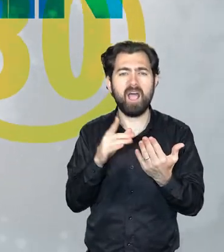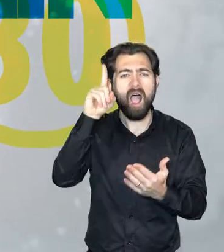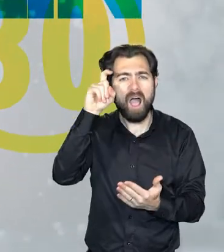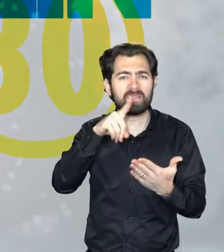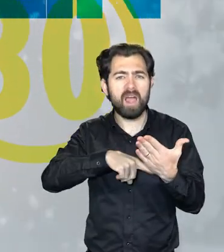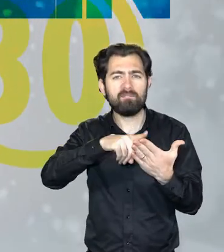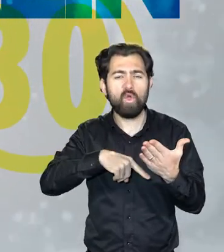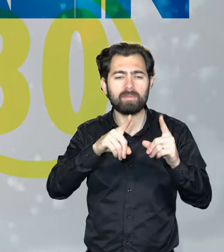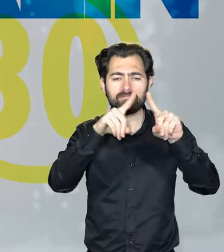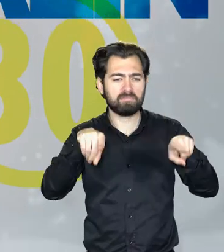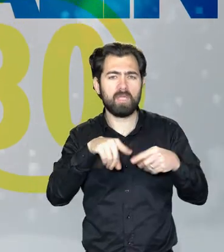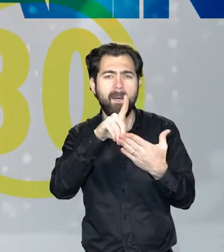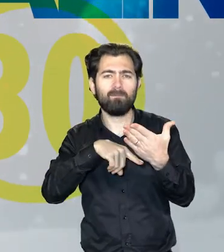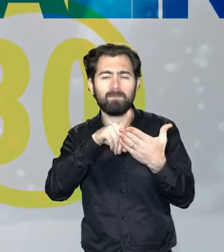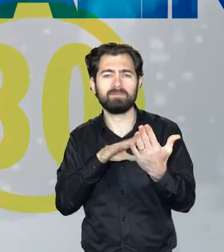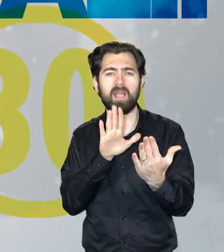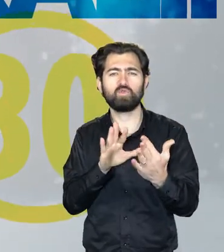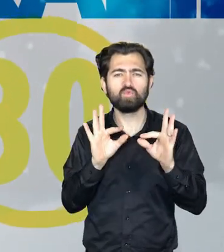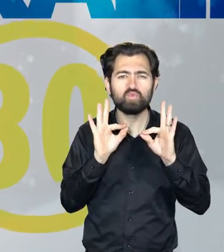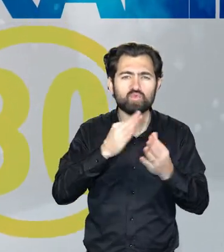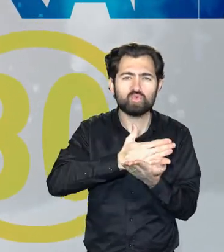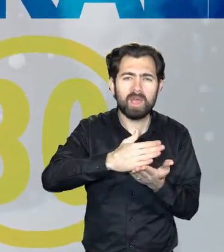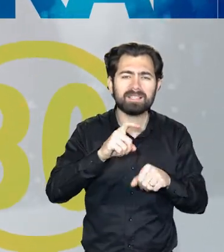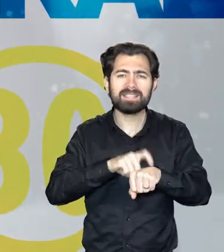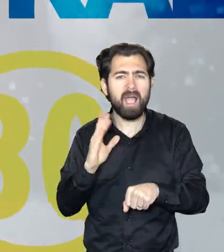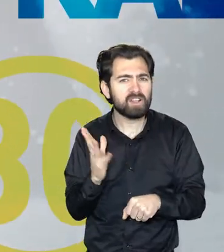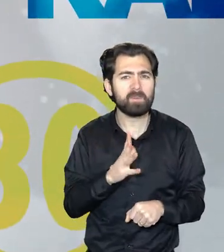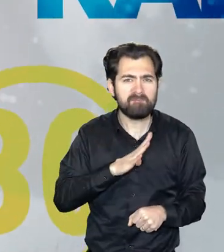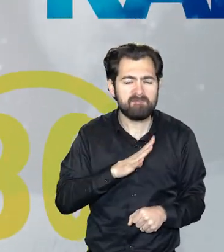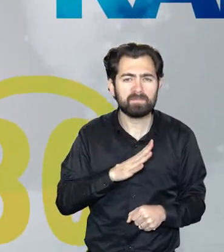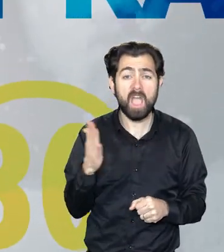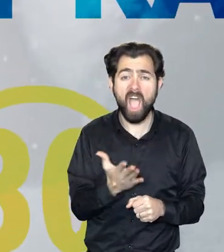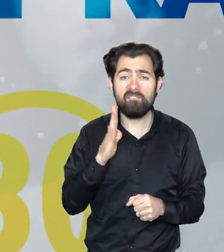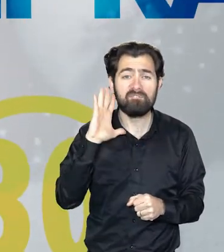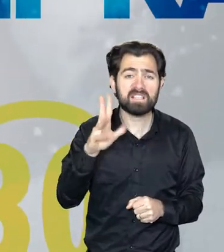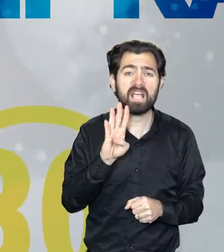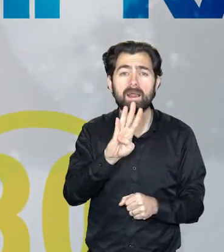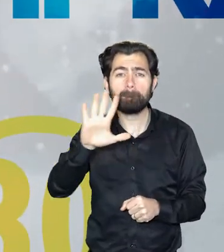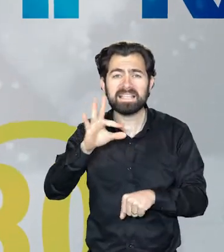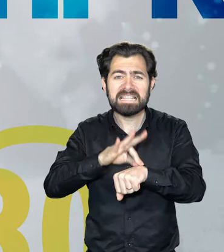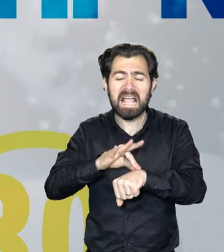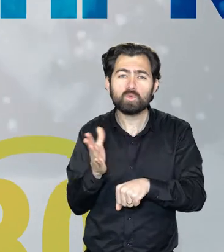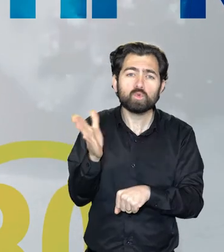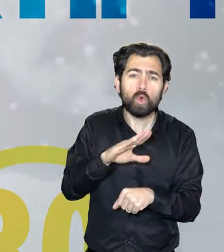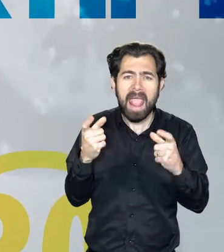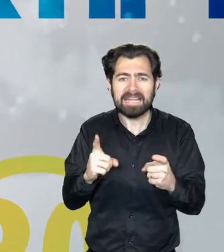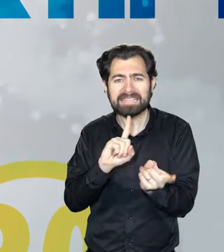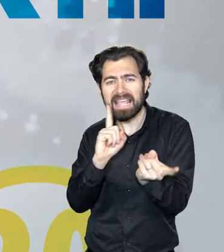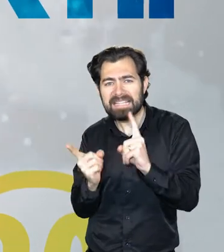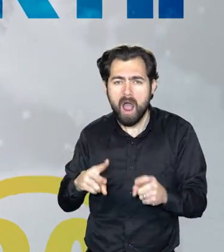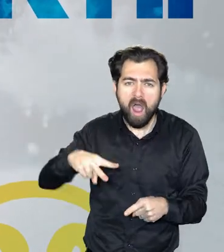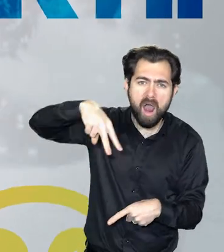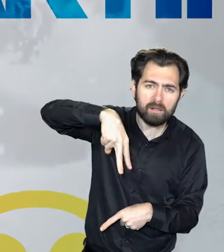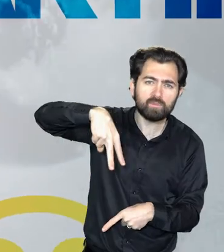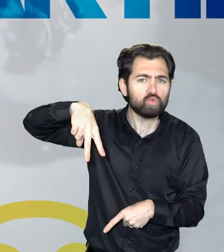karşısında, akıllı telefonlar ve tabletler karşısında sürekli zaman geçiriyorsanız en fazla 45 dakikada bir pozisyonunuzu